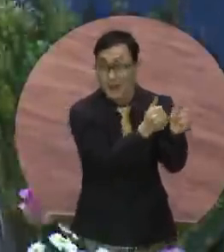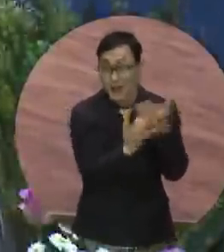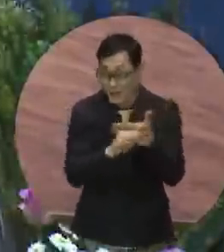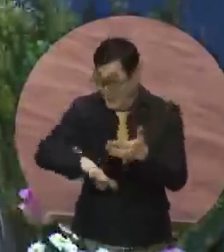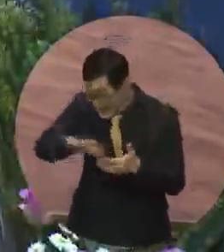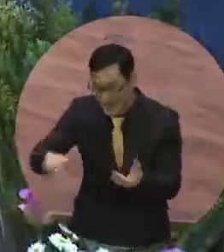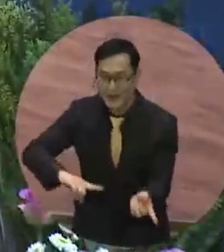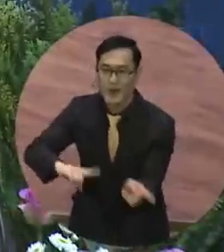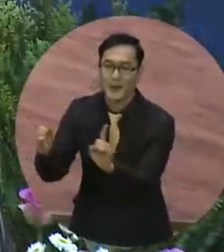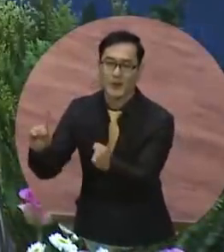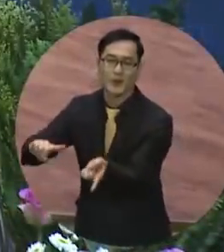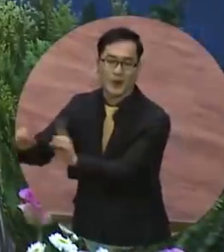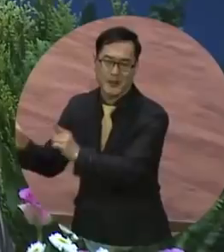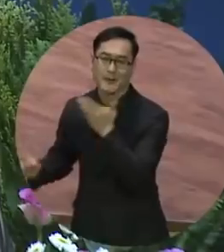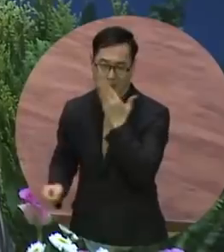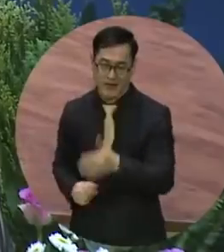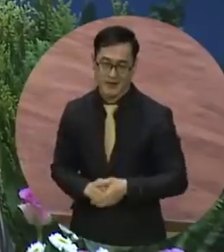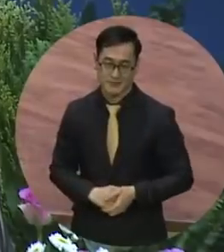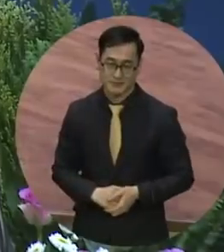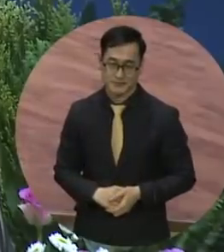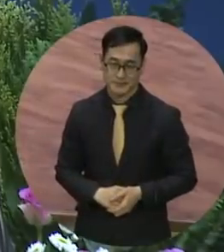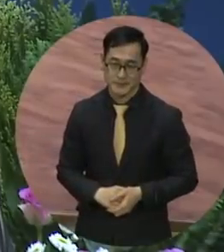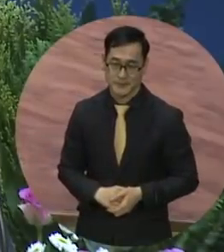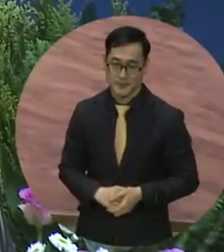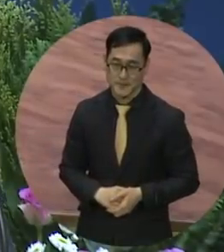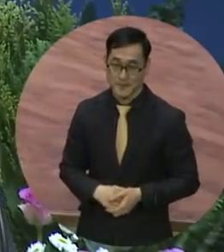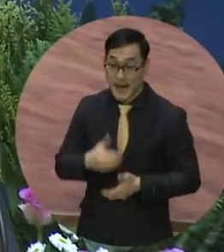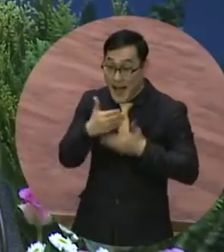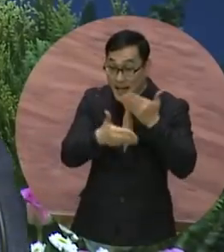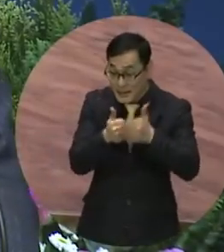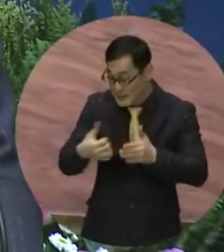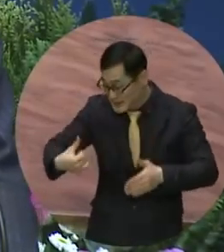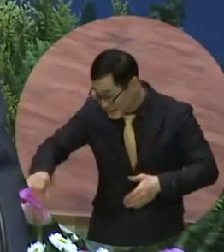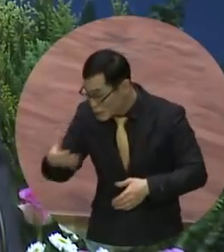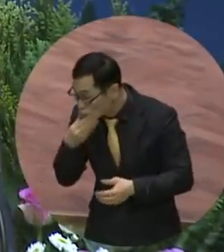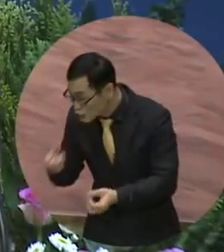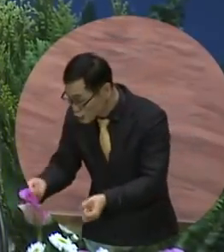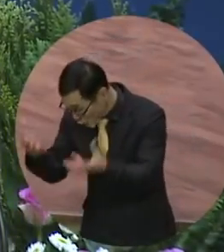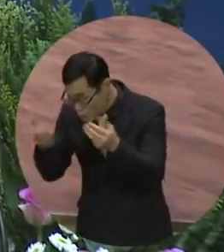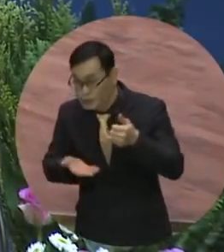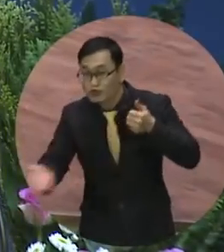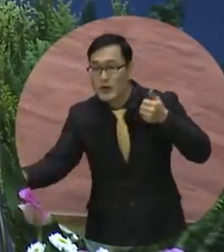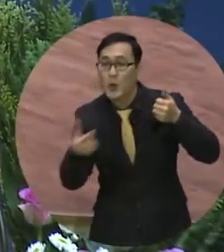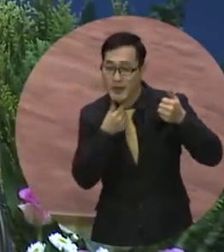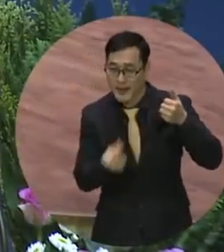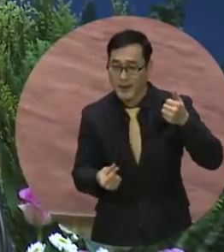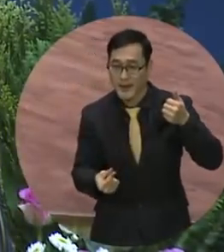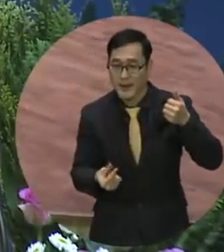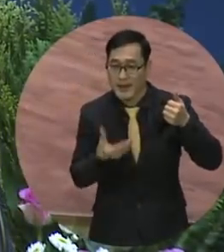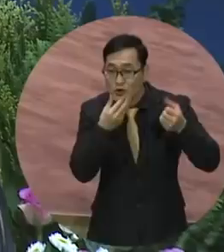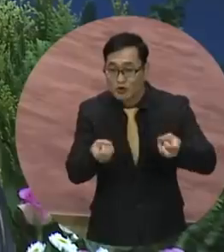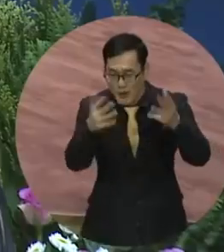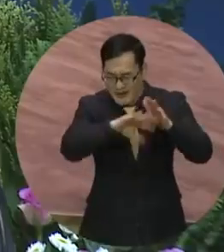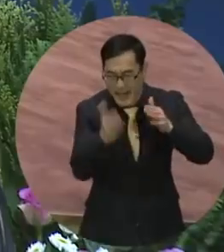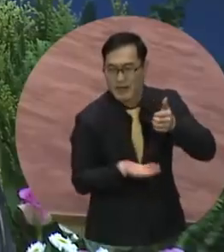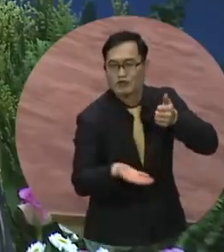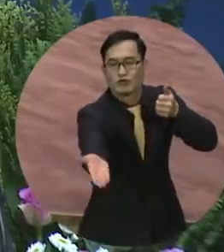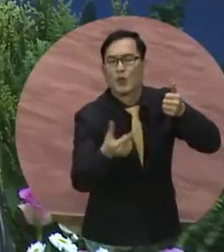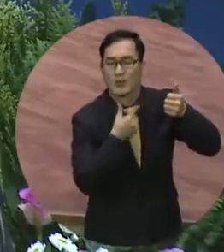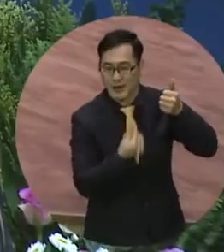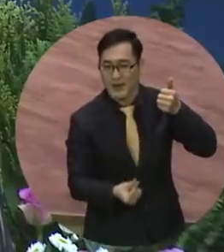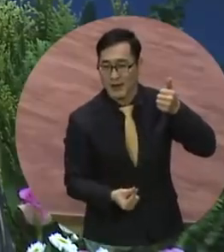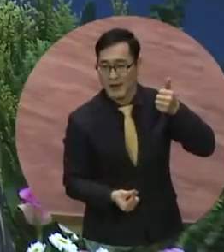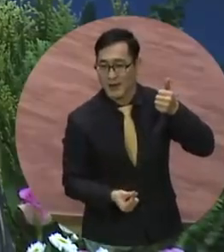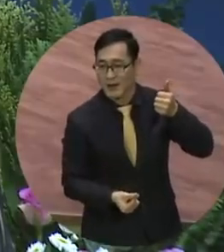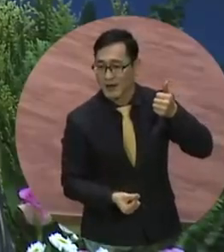하나님의 자녀를 축복하기를 하나님이 원하십니다. 이 완악한 목사도 여러분을 축복받으라고 매일 기도하는데 하나님이 축복해